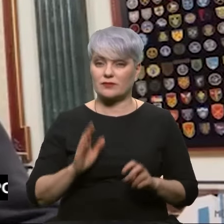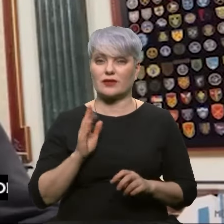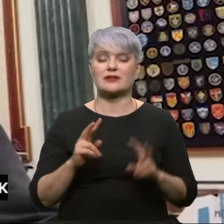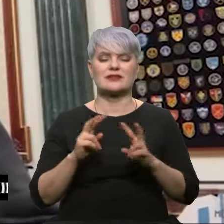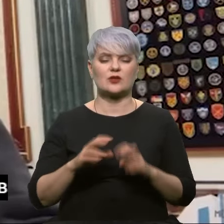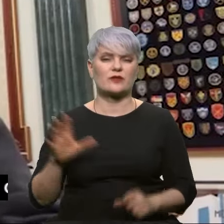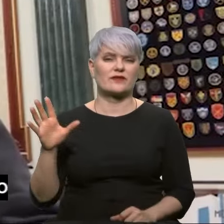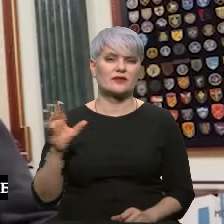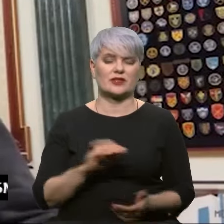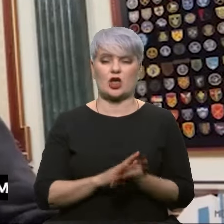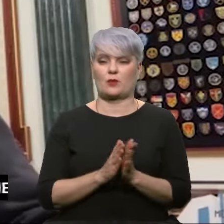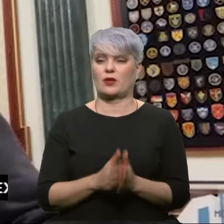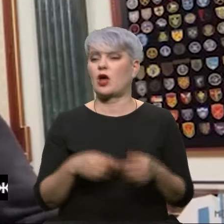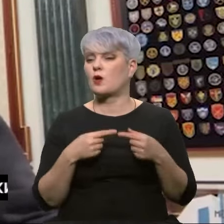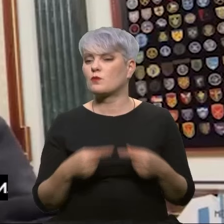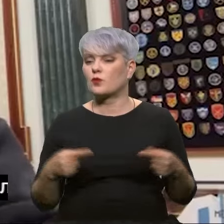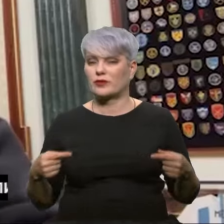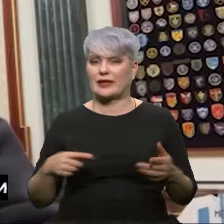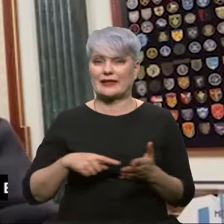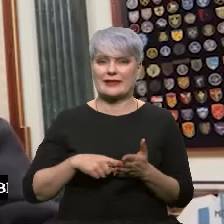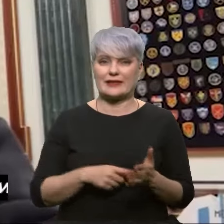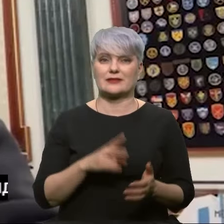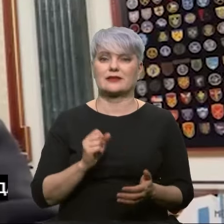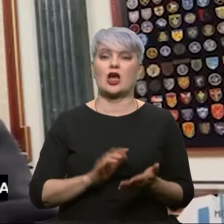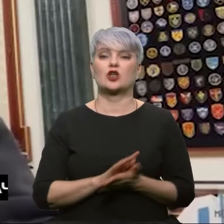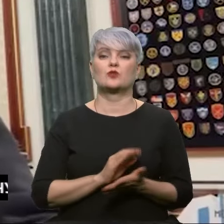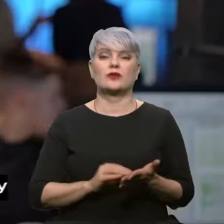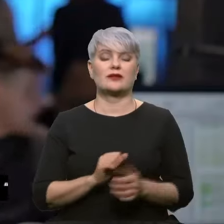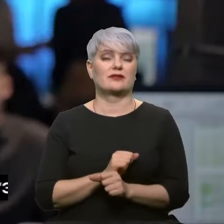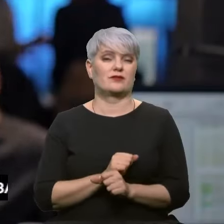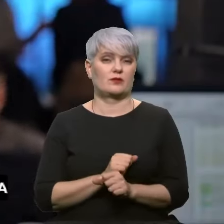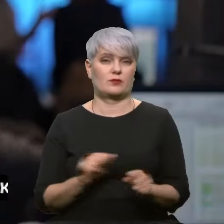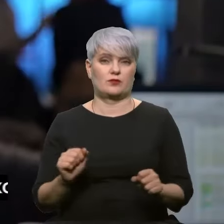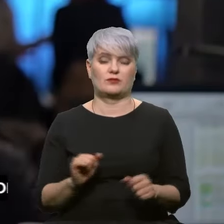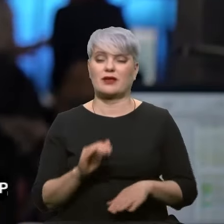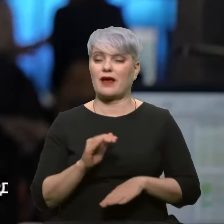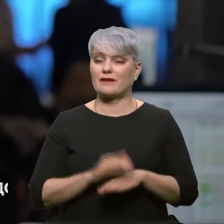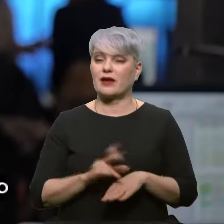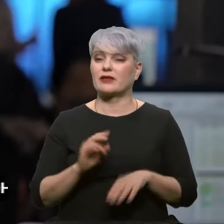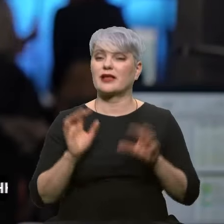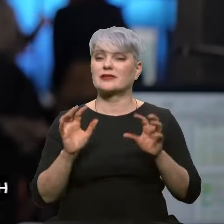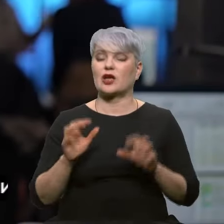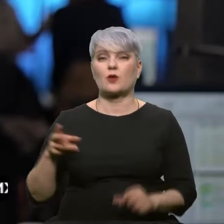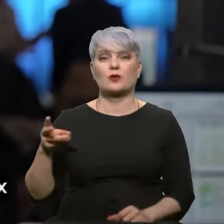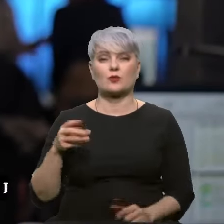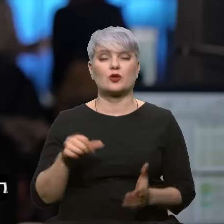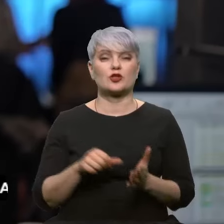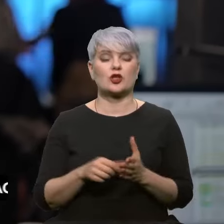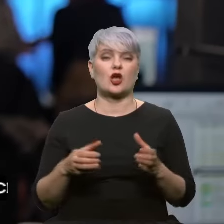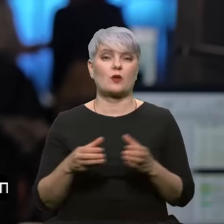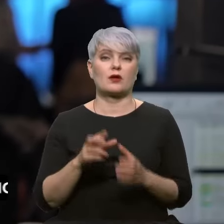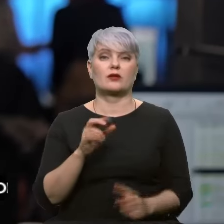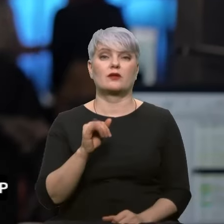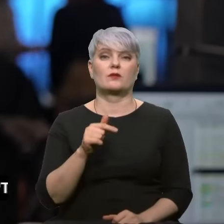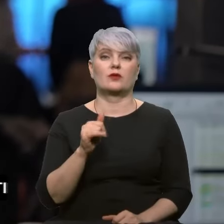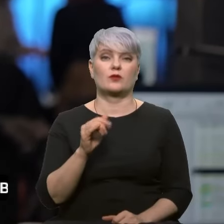всі обставини. Будь-який тиск на журналістів неприпустимий. За фактом незаконної зйомки членів команди «Бігос.Інфо»